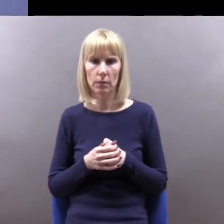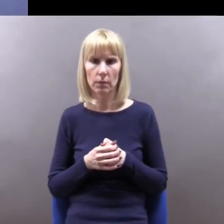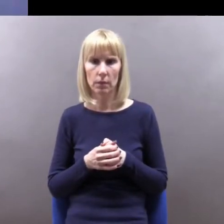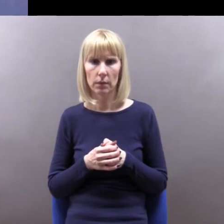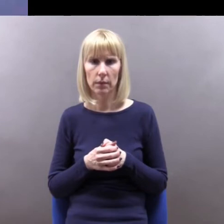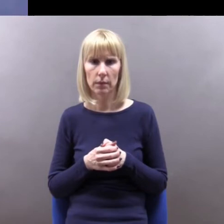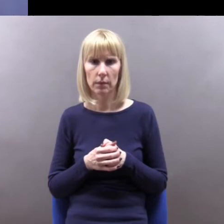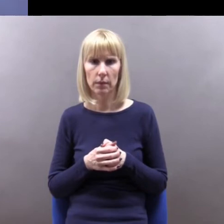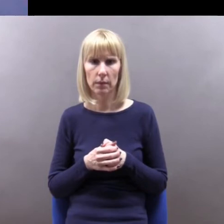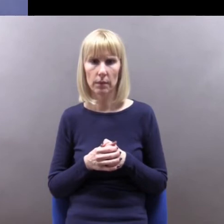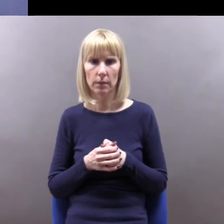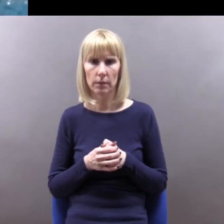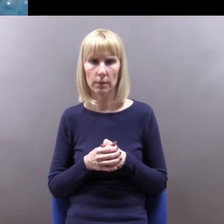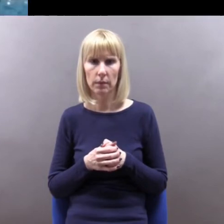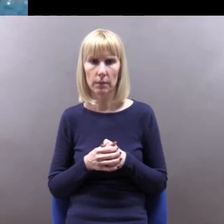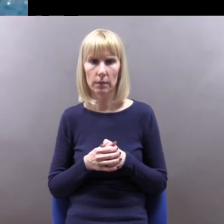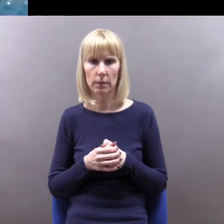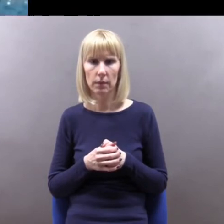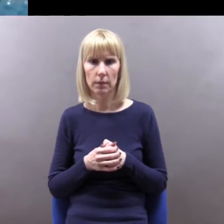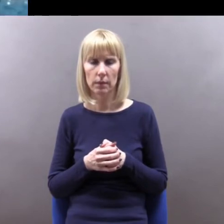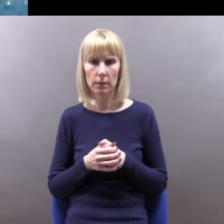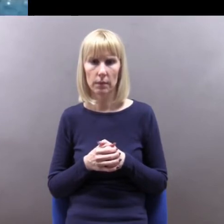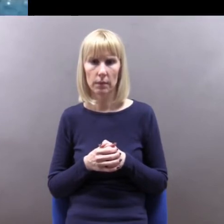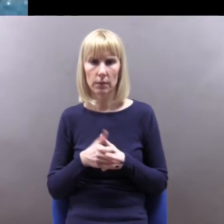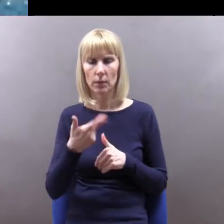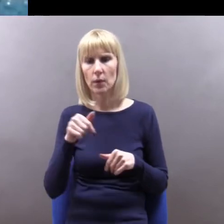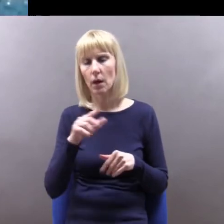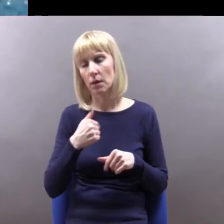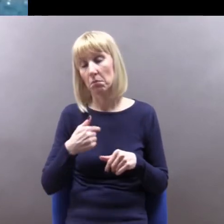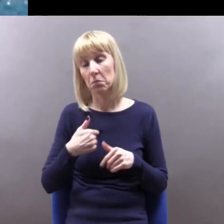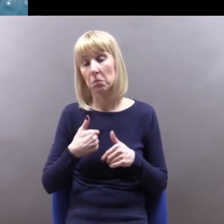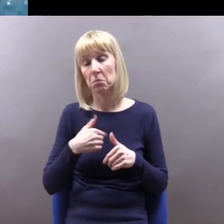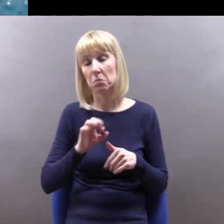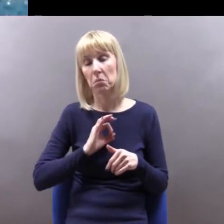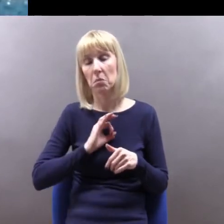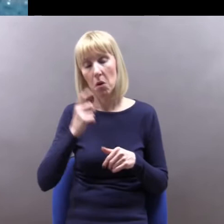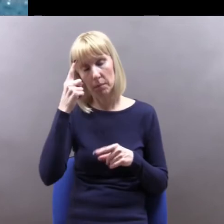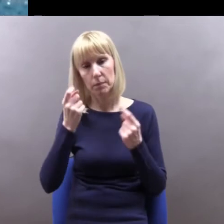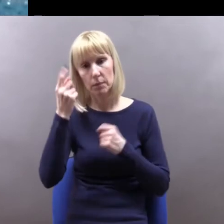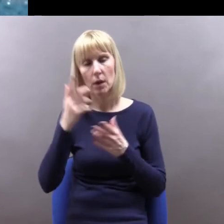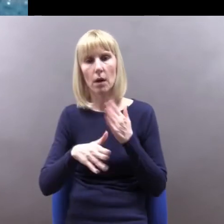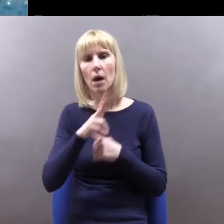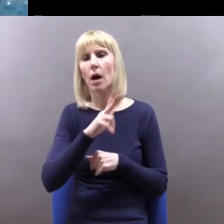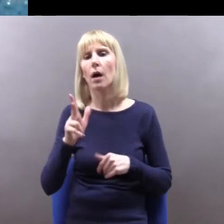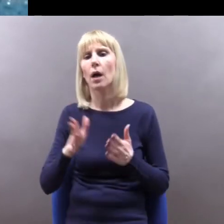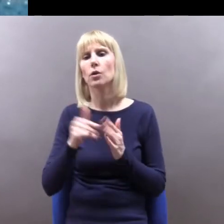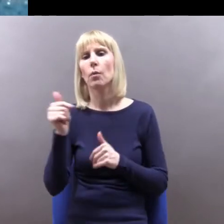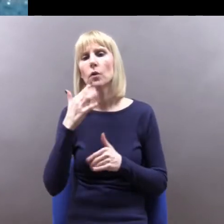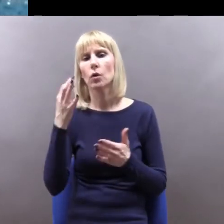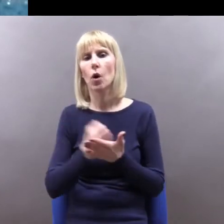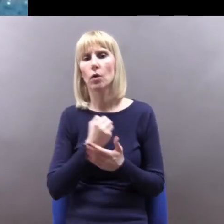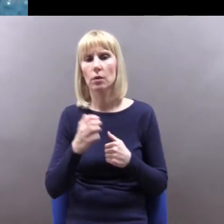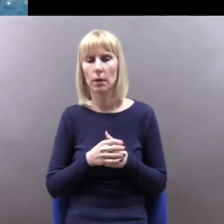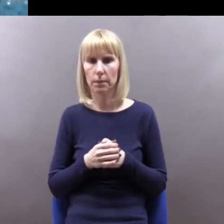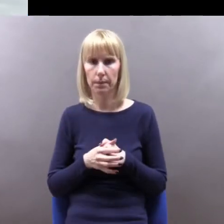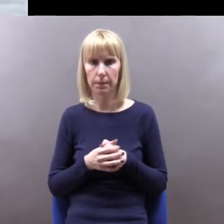niepełnosprawną. Tak. Dorosłą, dokładnie. Tak, więc no, moim zdaniem każdy powinien z tego skorzystać. Zresztą o tym chyba mówi ustawa i